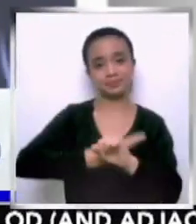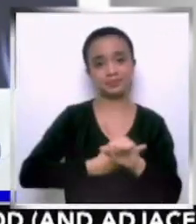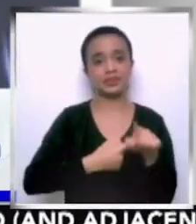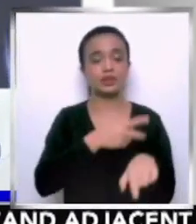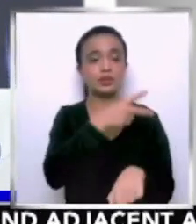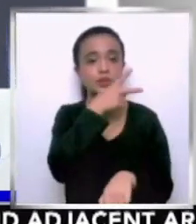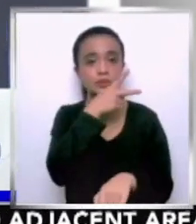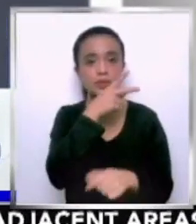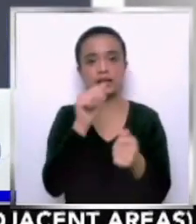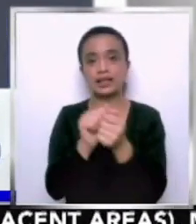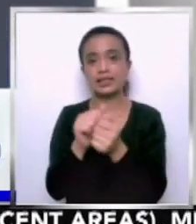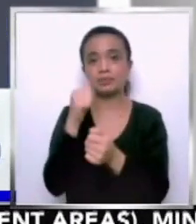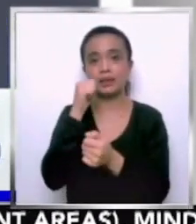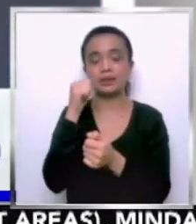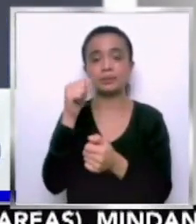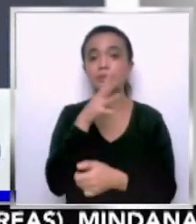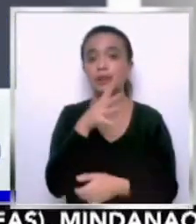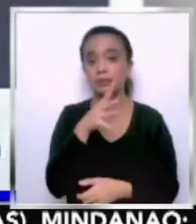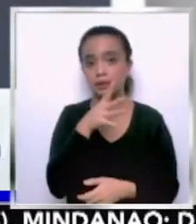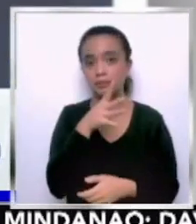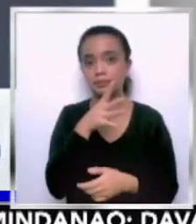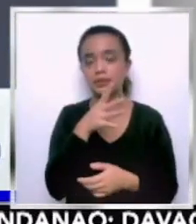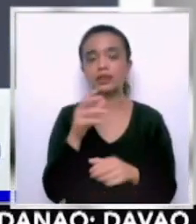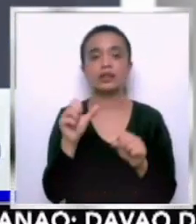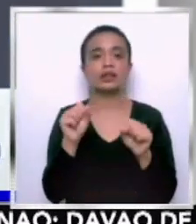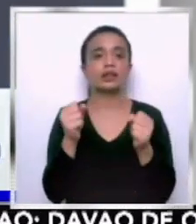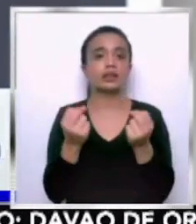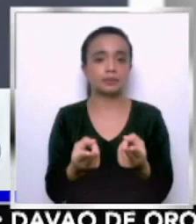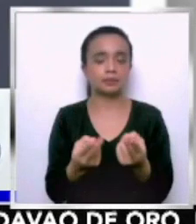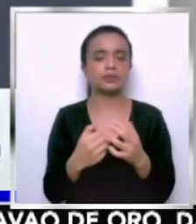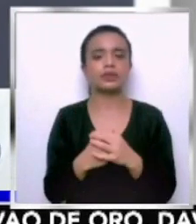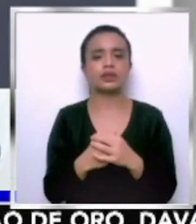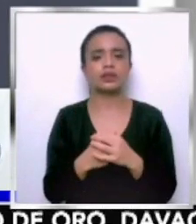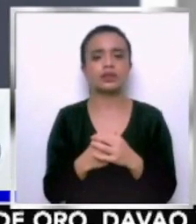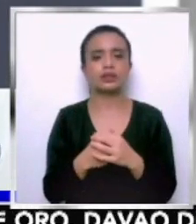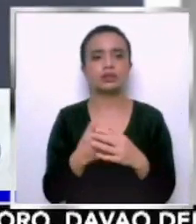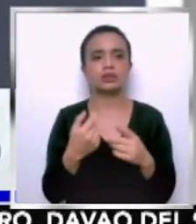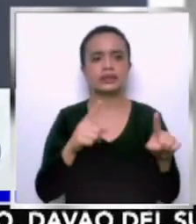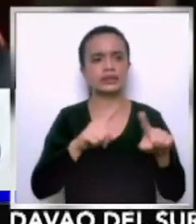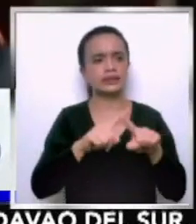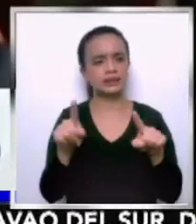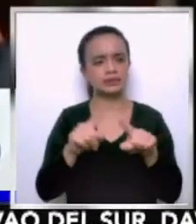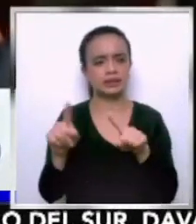biktima. Said suspect on several occasions,